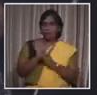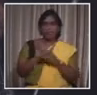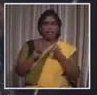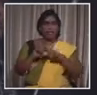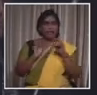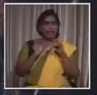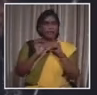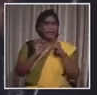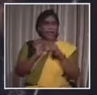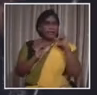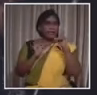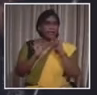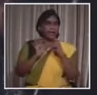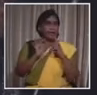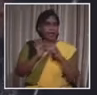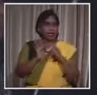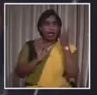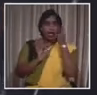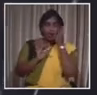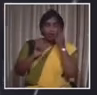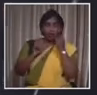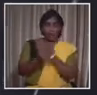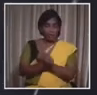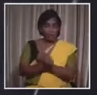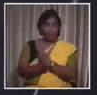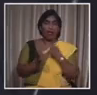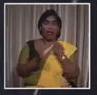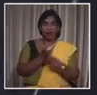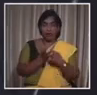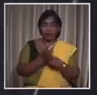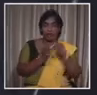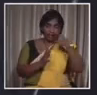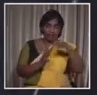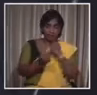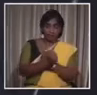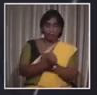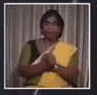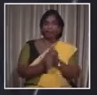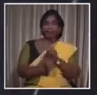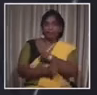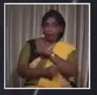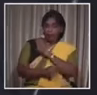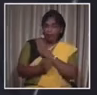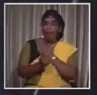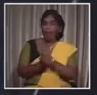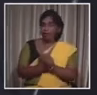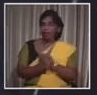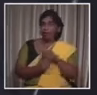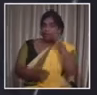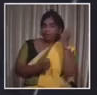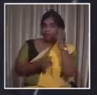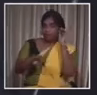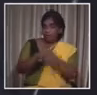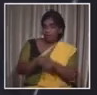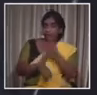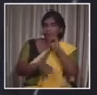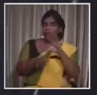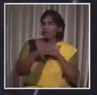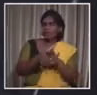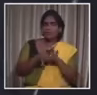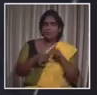FBI, CBI, Australian Federal Police, Royal Thai Police, Scotland Yard, මේ කියන අය හොයාගත්ත මේකේ